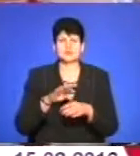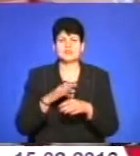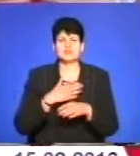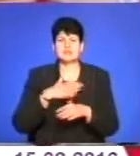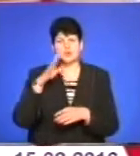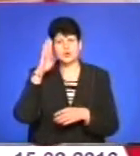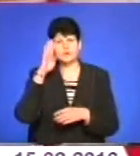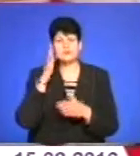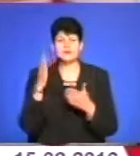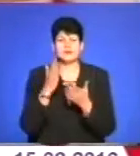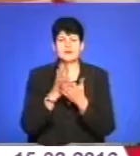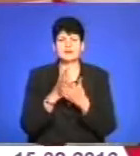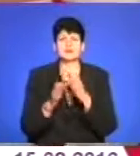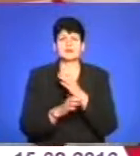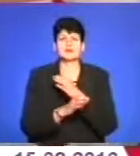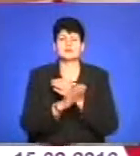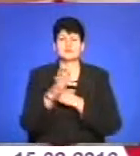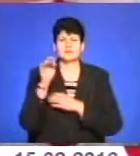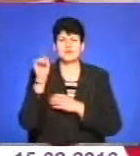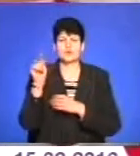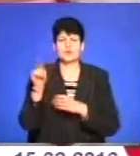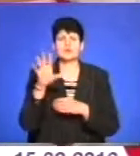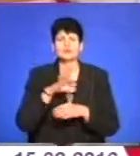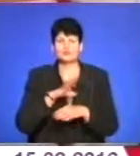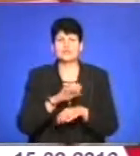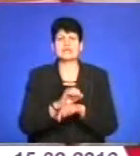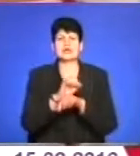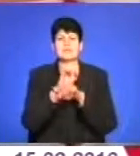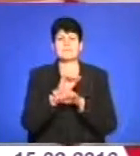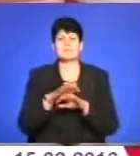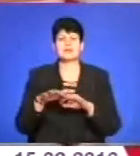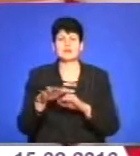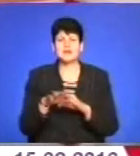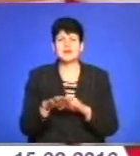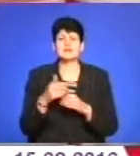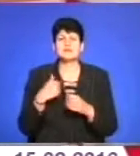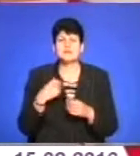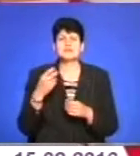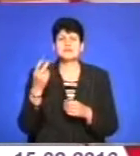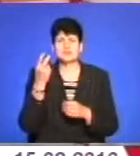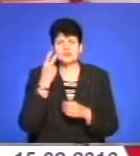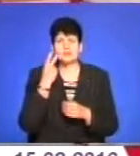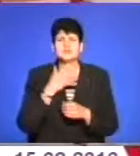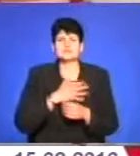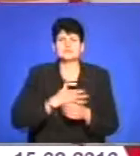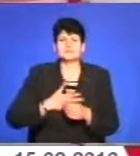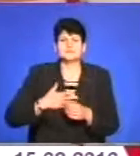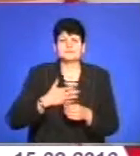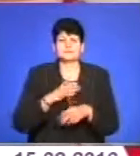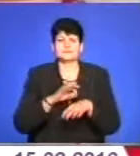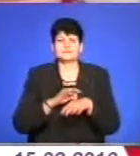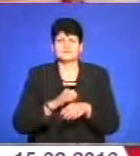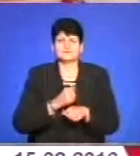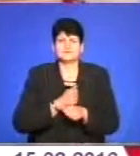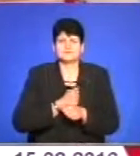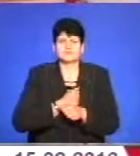які знаходяться на сході, які були на Майдані. І ми завжди з тривогою, з болем,